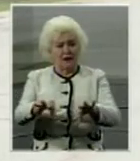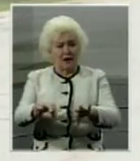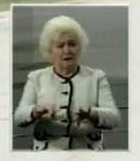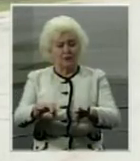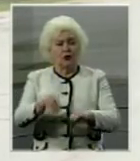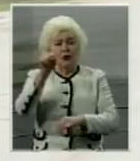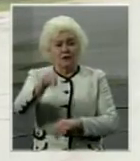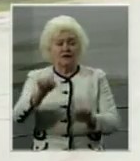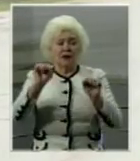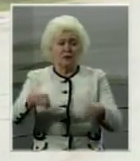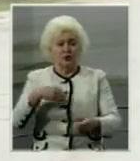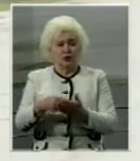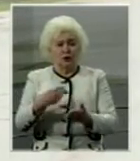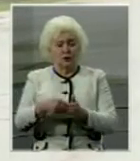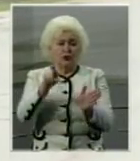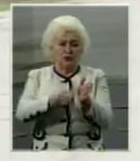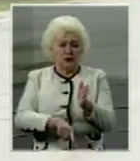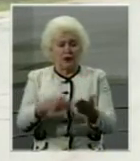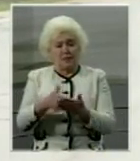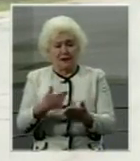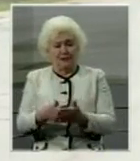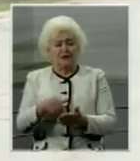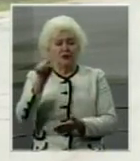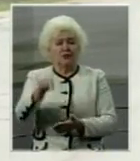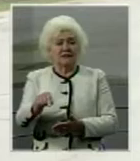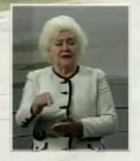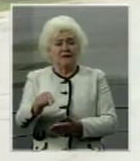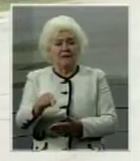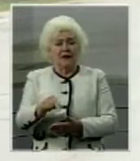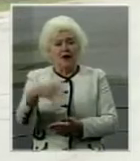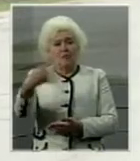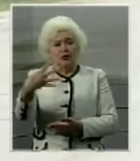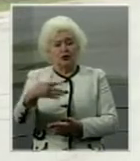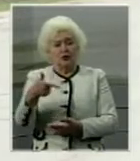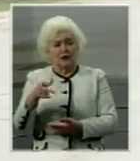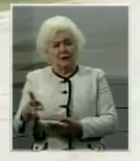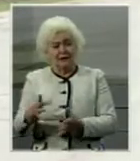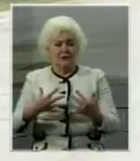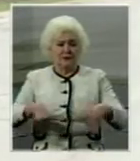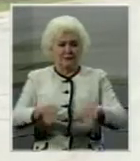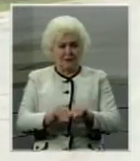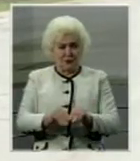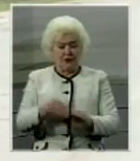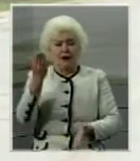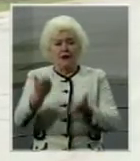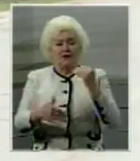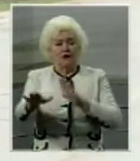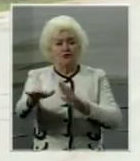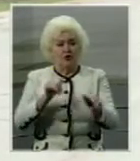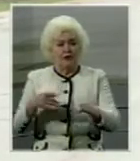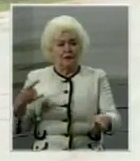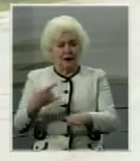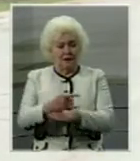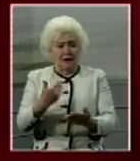то це може коштувати дешевше, ну приблизно це по 40 гривень з сім'ї. Якщо викликати таксі,